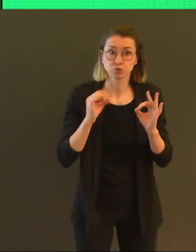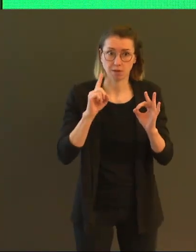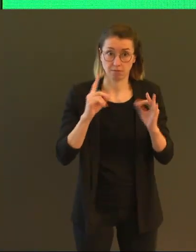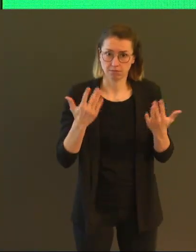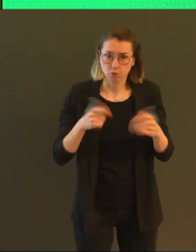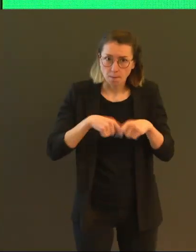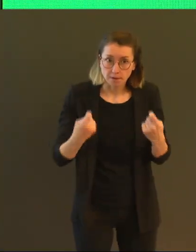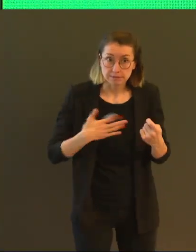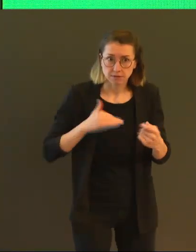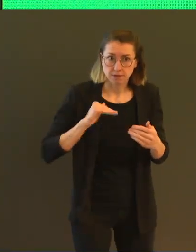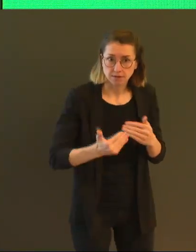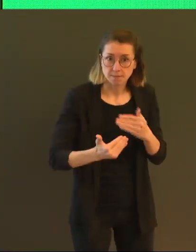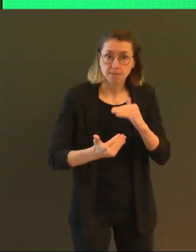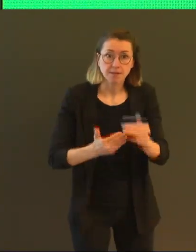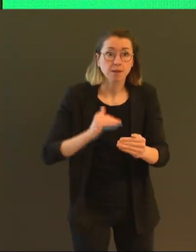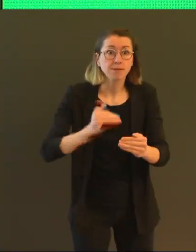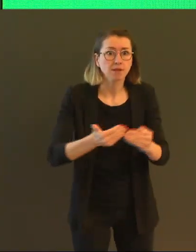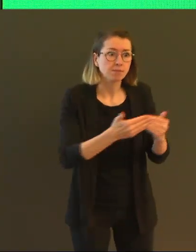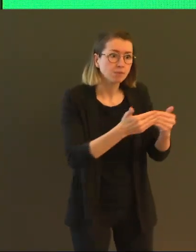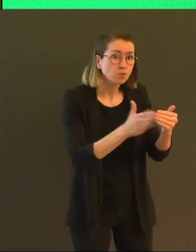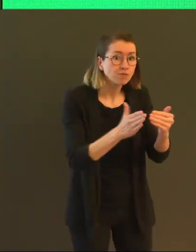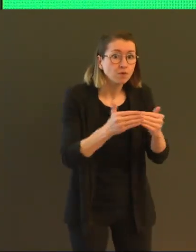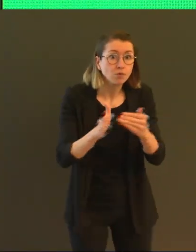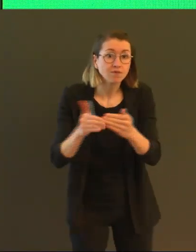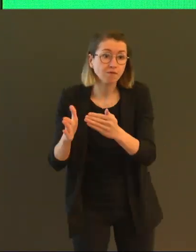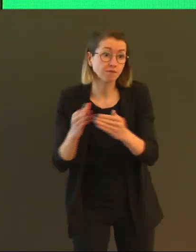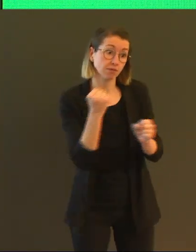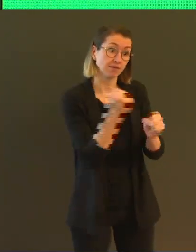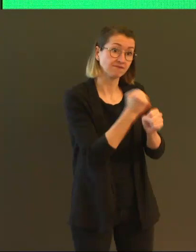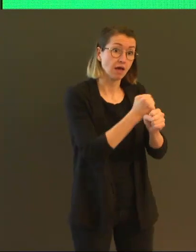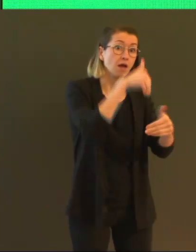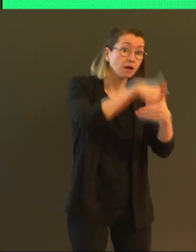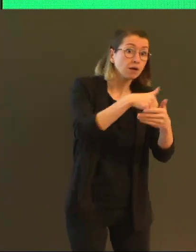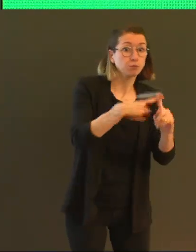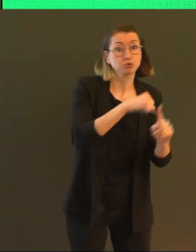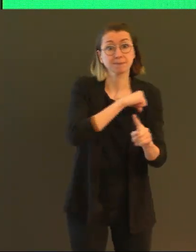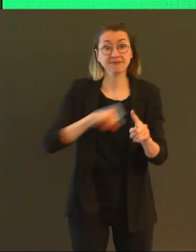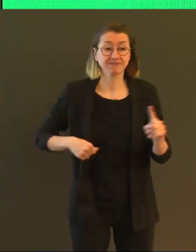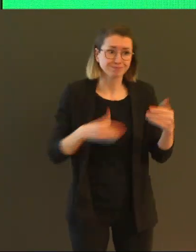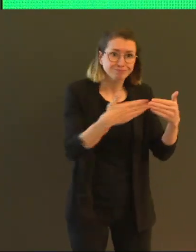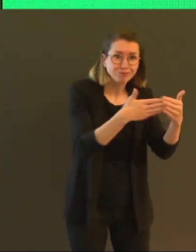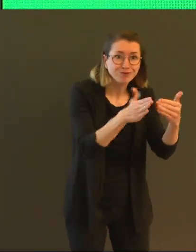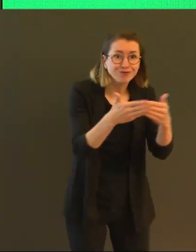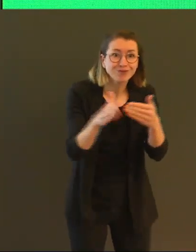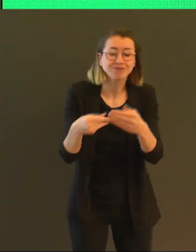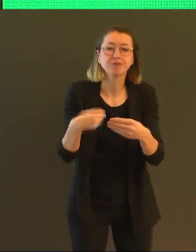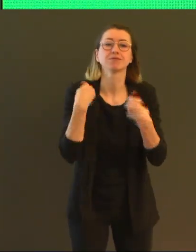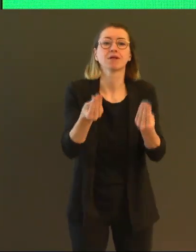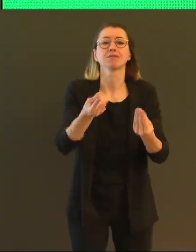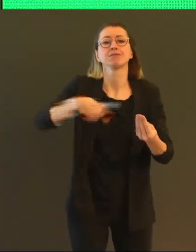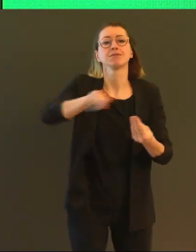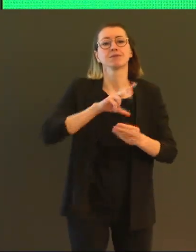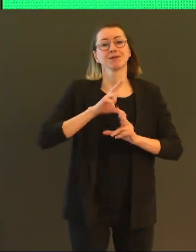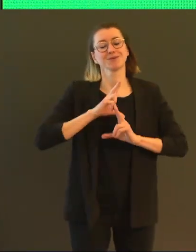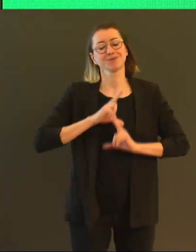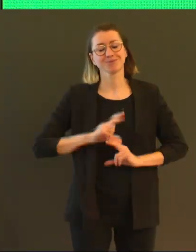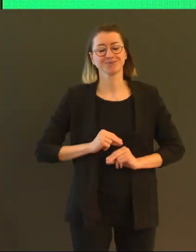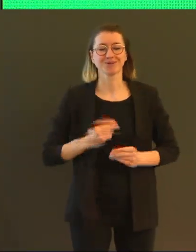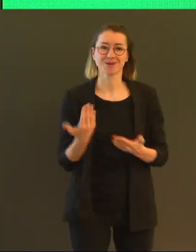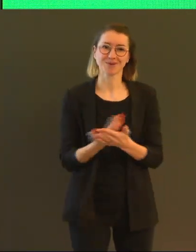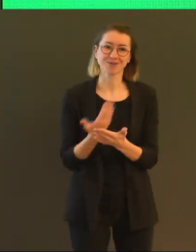vie privée que dans notre vie professionnelle. Et nous en sommes bien évidemment tous très heureux. Beaucoup de personnes ont